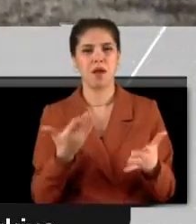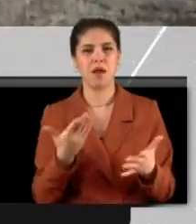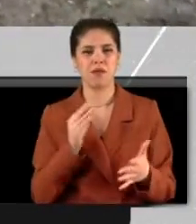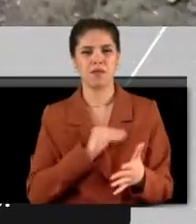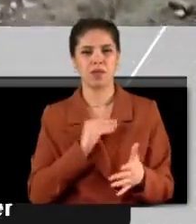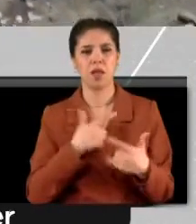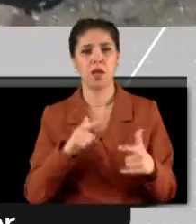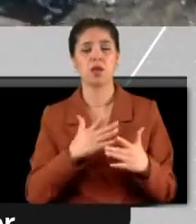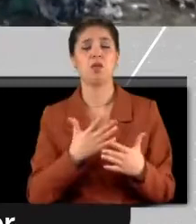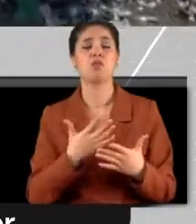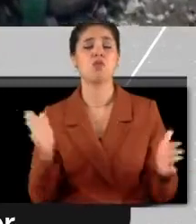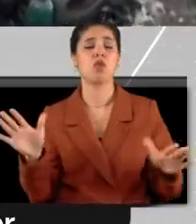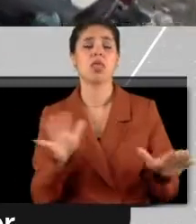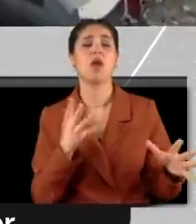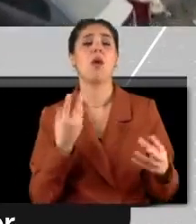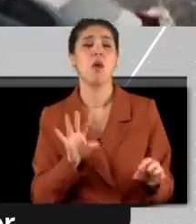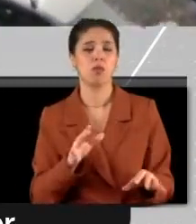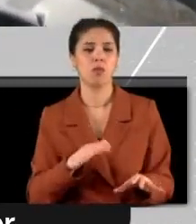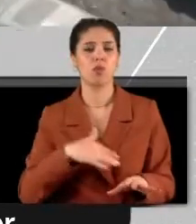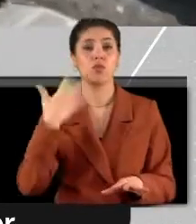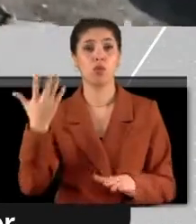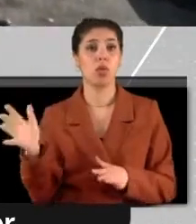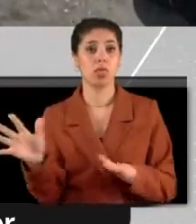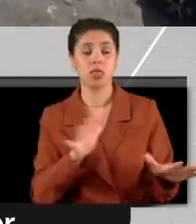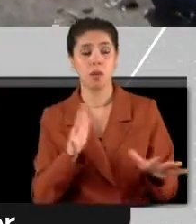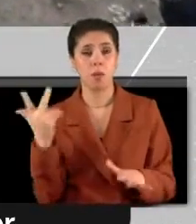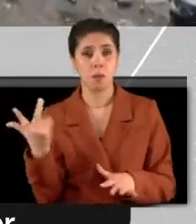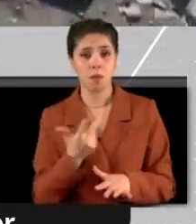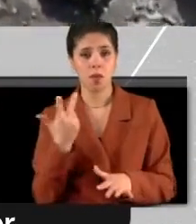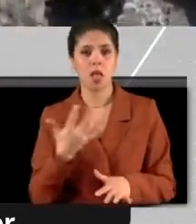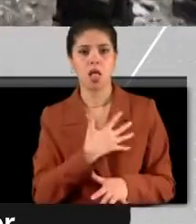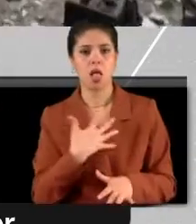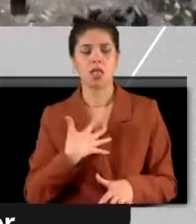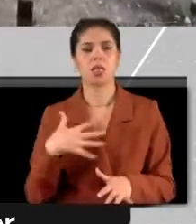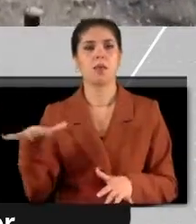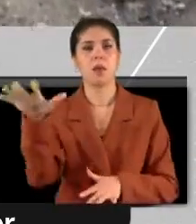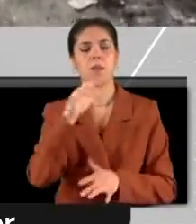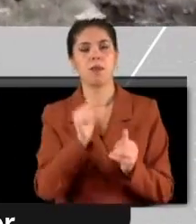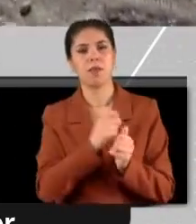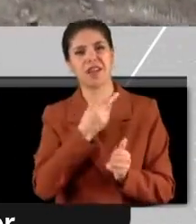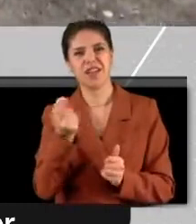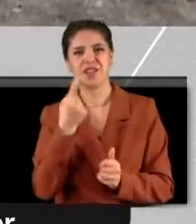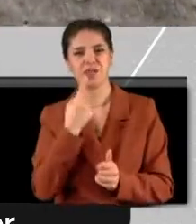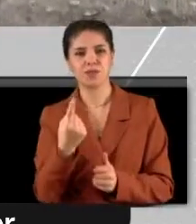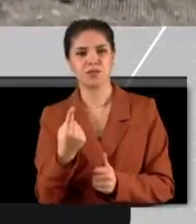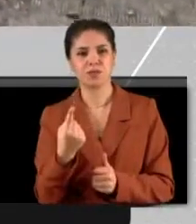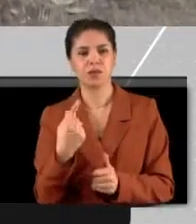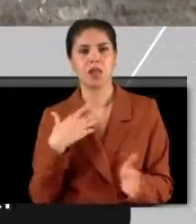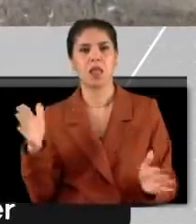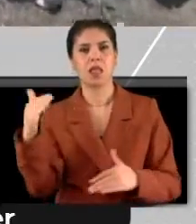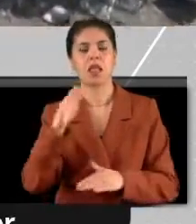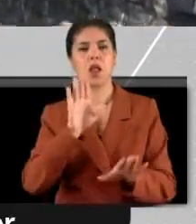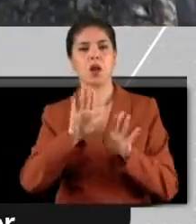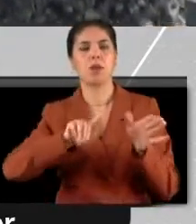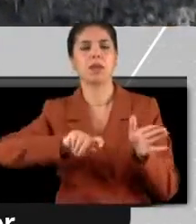Hatay'da büyük deprem olmuyor. Sonradan yüksek olunca annem hepimiz beraber kaçalım deyince salon kapısı